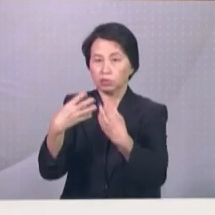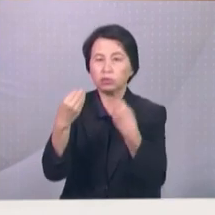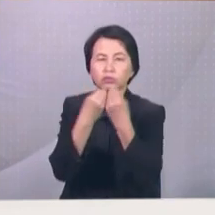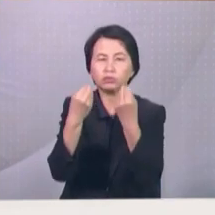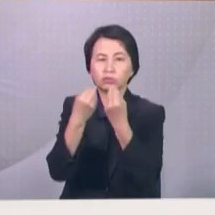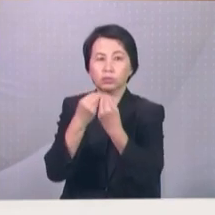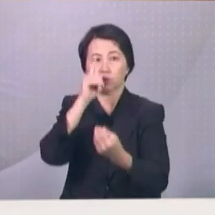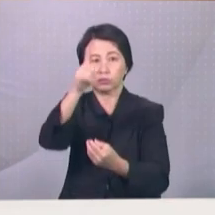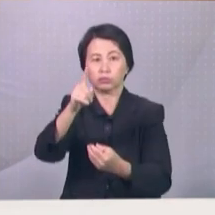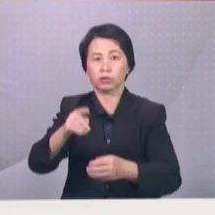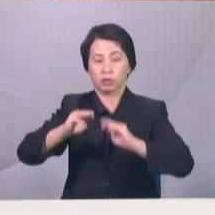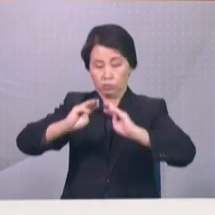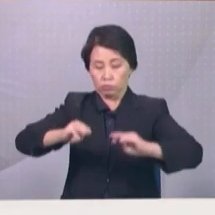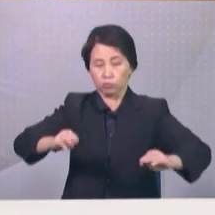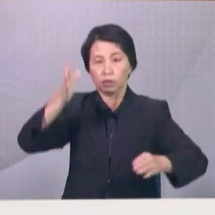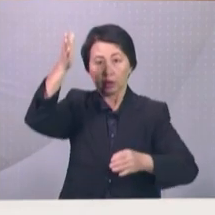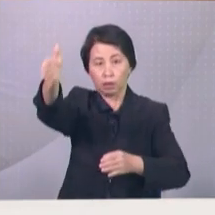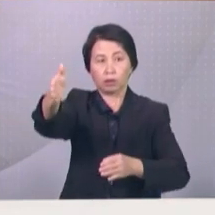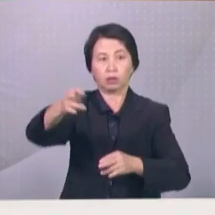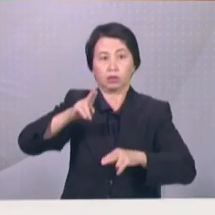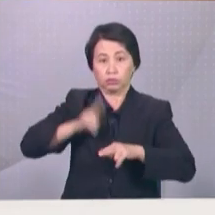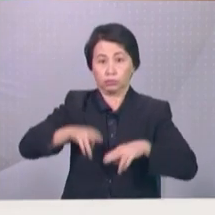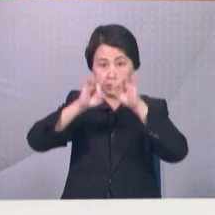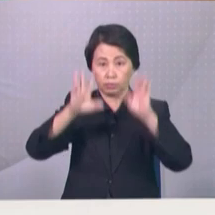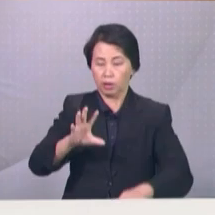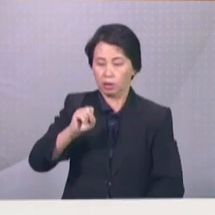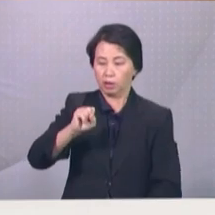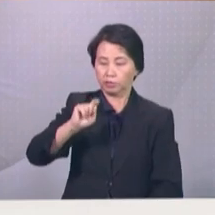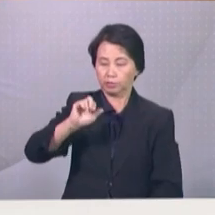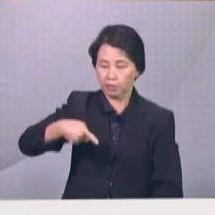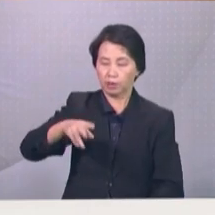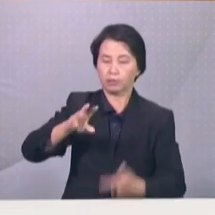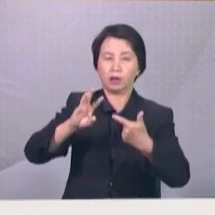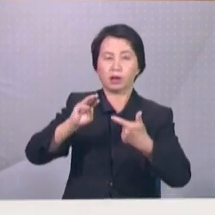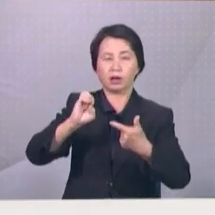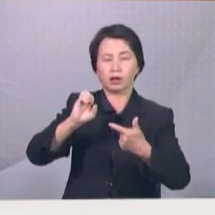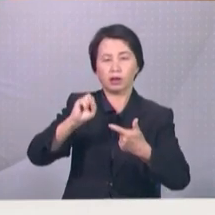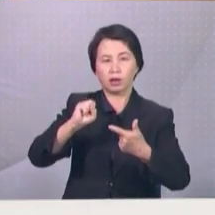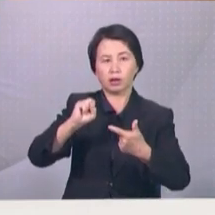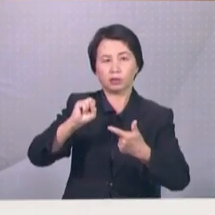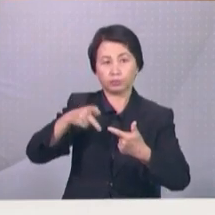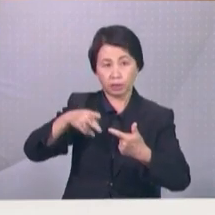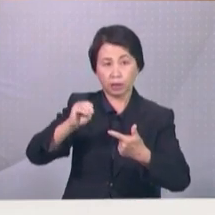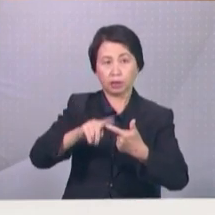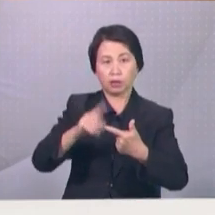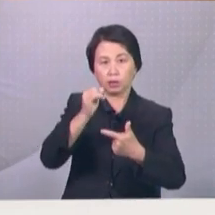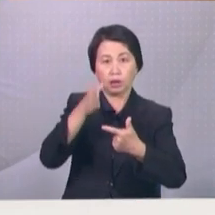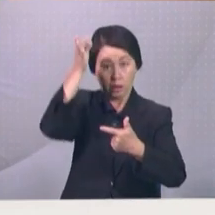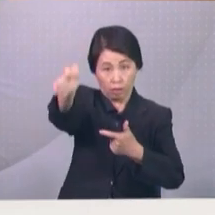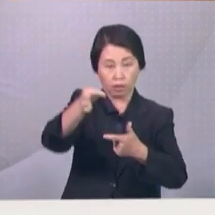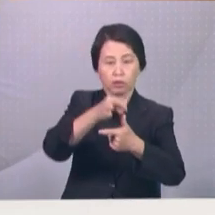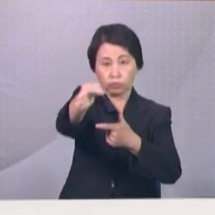sebenar pelajar yang akan menduduki peperiksaan STPM, SPM pada tahun 2020 dan akan ditunda, dan